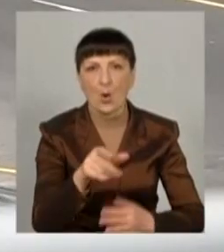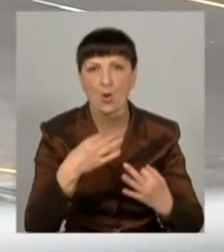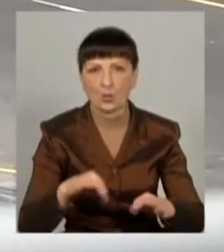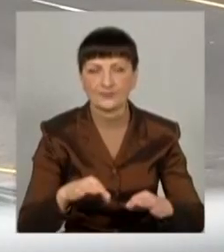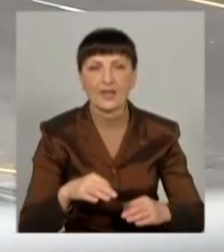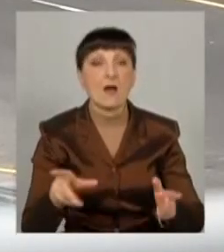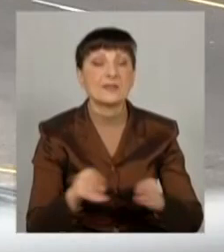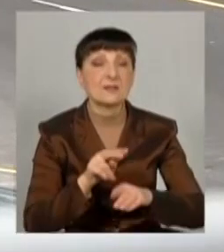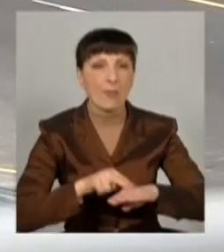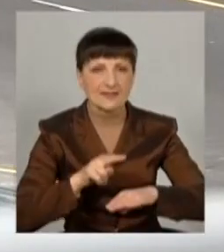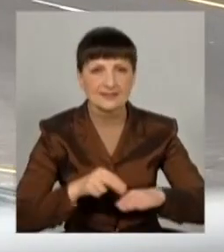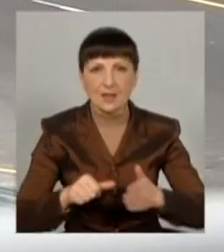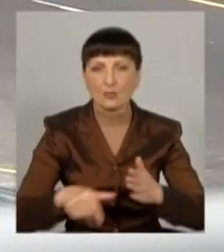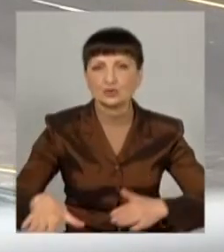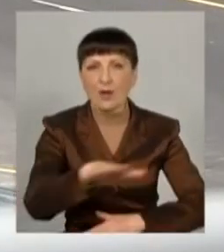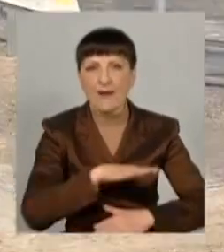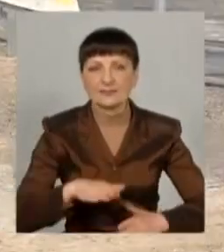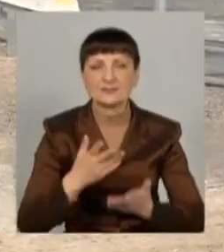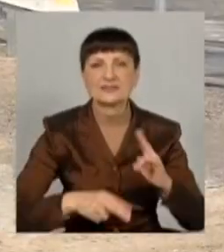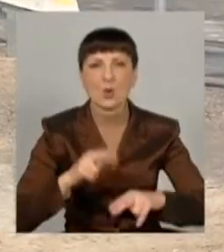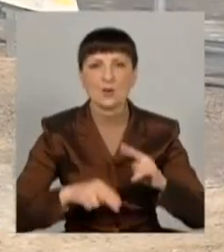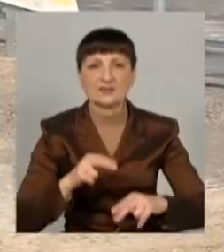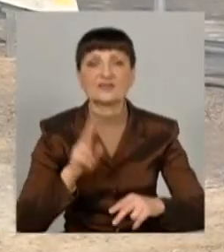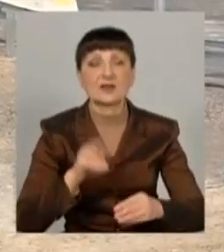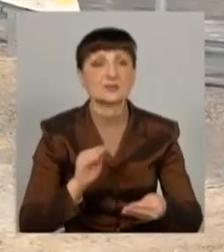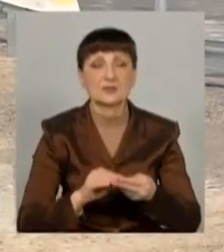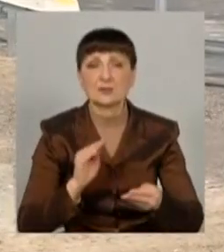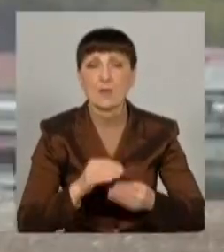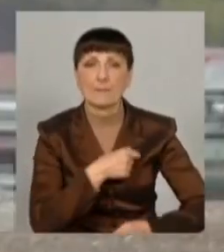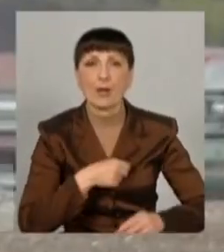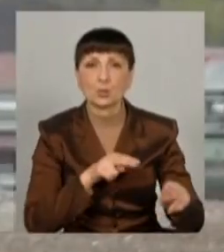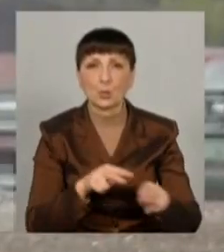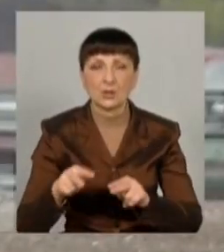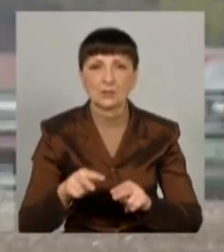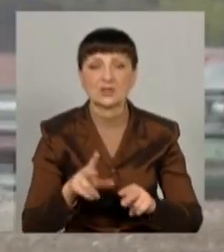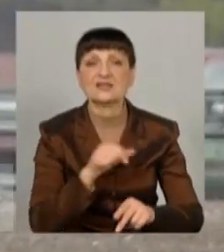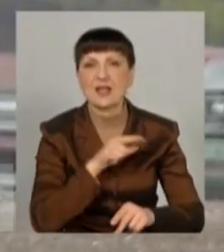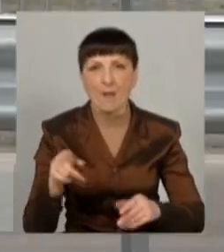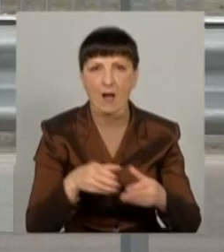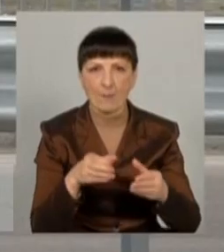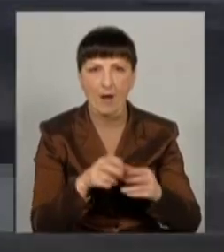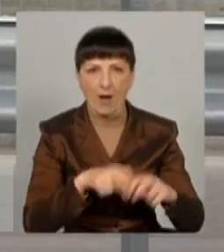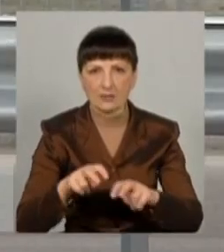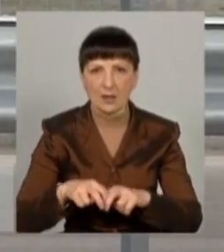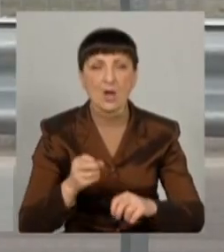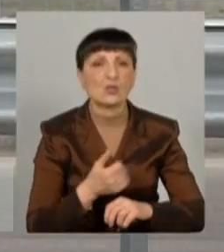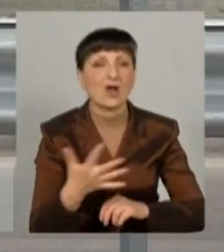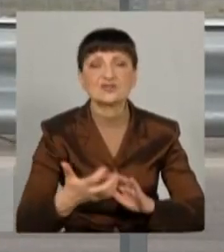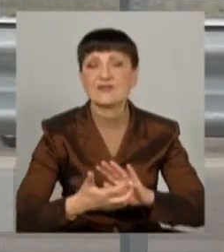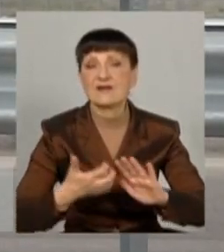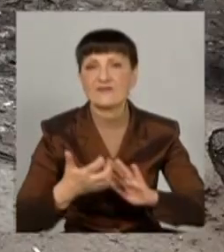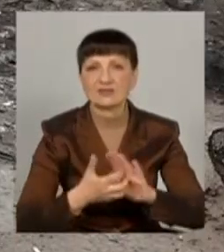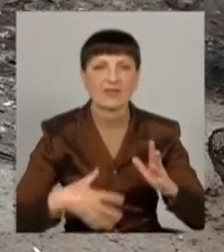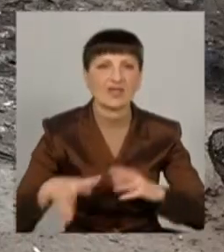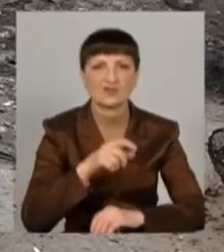Наряду с полицейскими проезд по участкам, где ведется строительство, регулярно патрулируют инспекторы самой компании. Однако их количества не хватает на